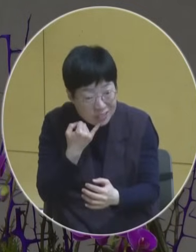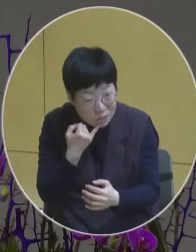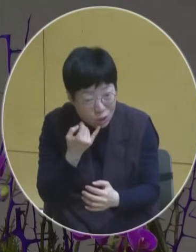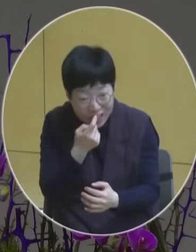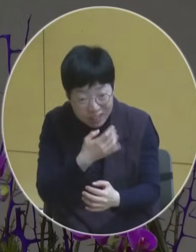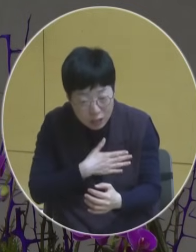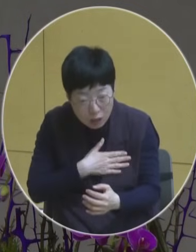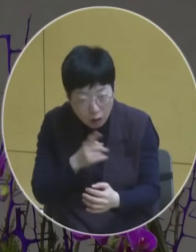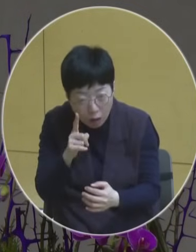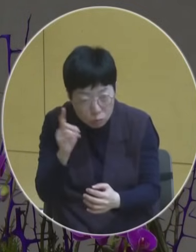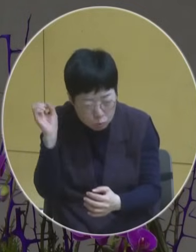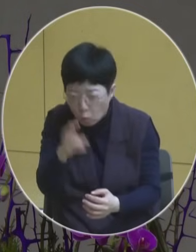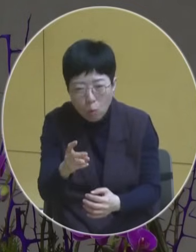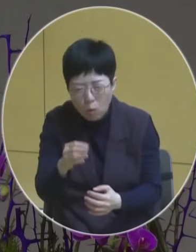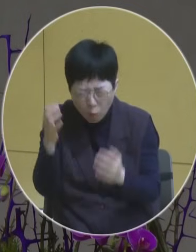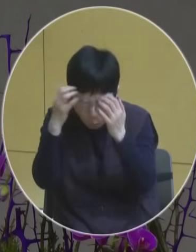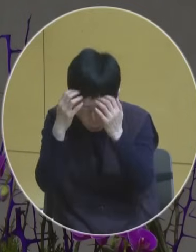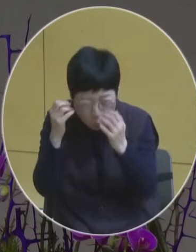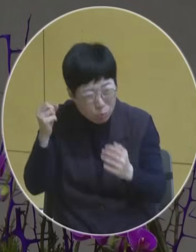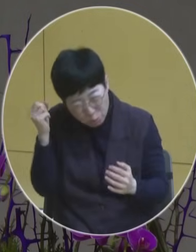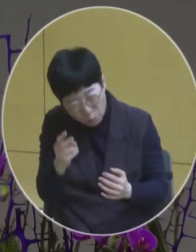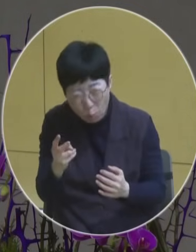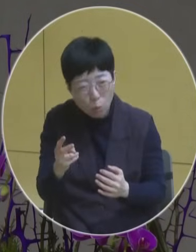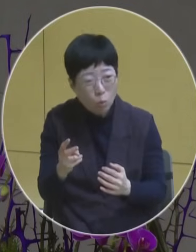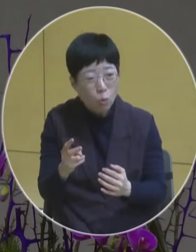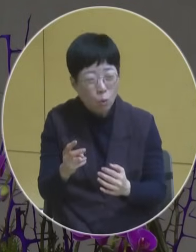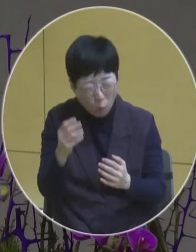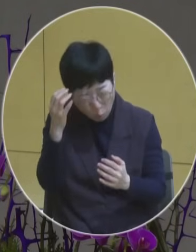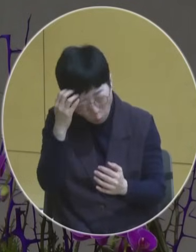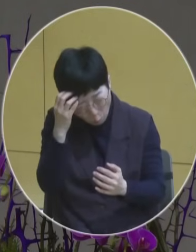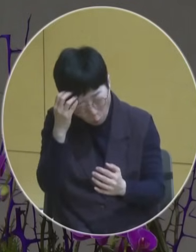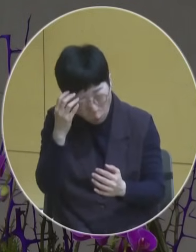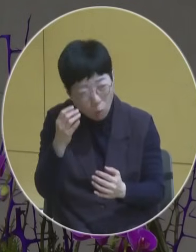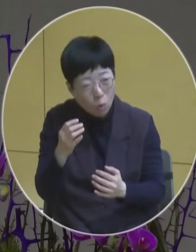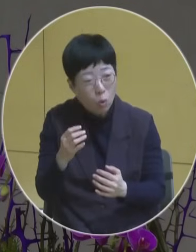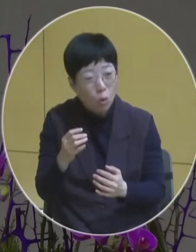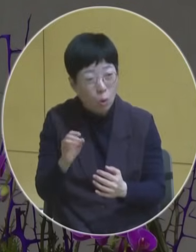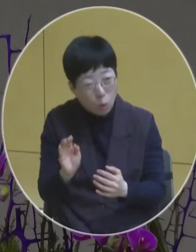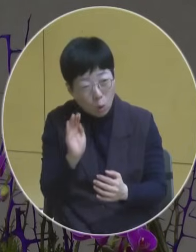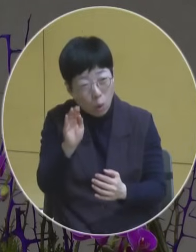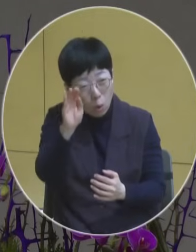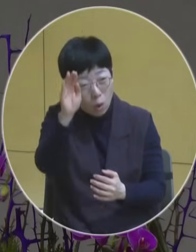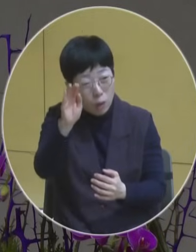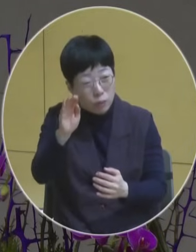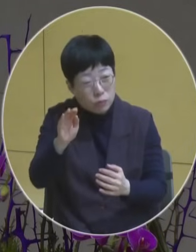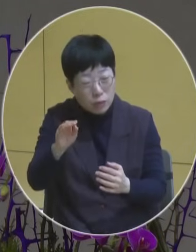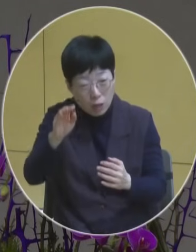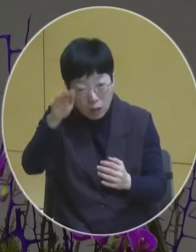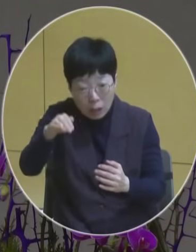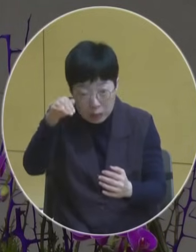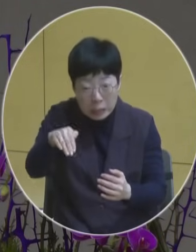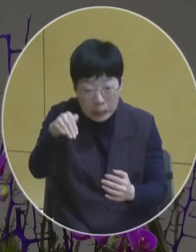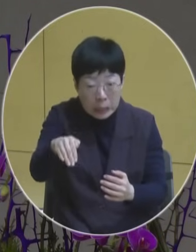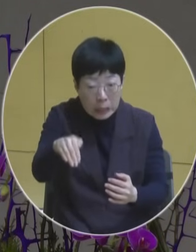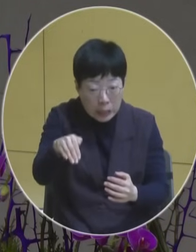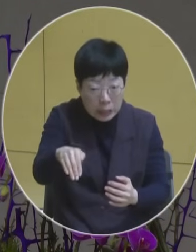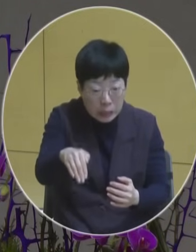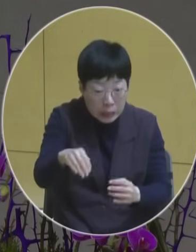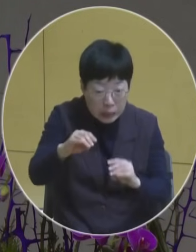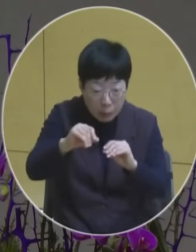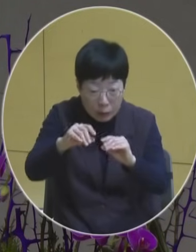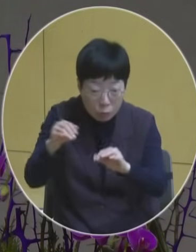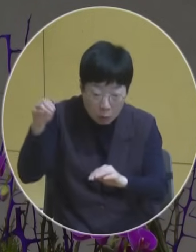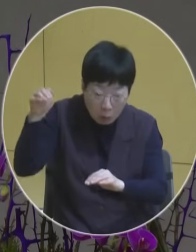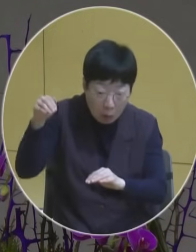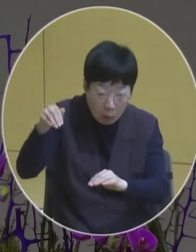하면 한 단계 타그닥, 또 괜찮을만 하면 한 단계 타그닥, 나락으로 바닥을 보면서 떨어져가는